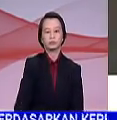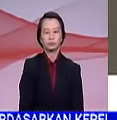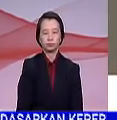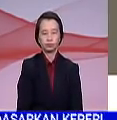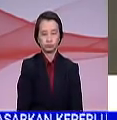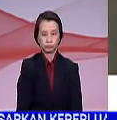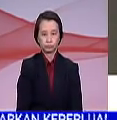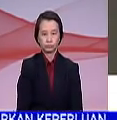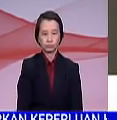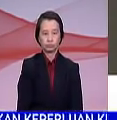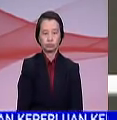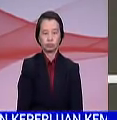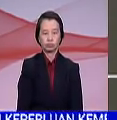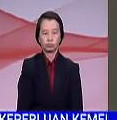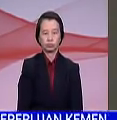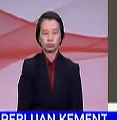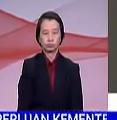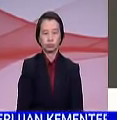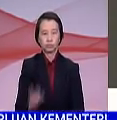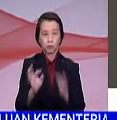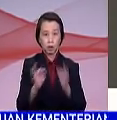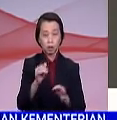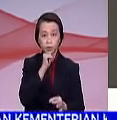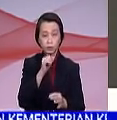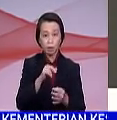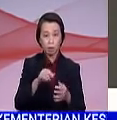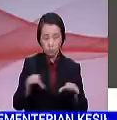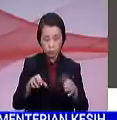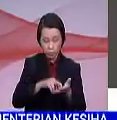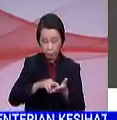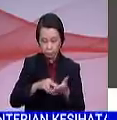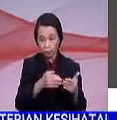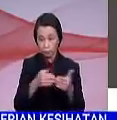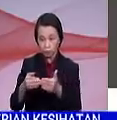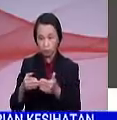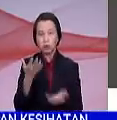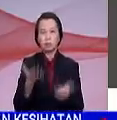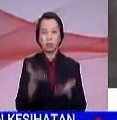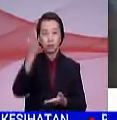Kalau tidak dibuat macam rawatan selanjutnya, mungkin akan membahayakan.